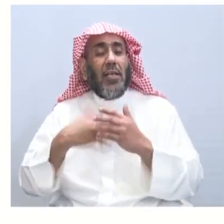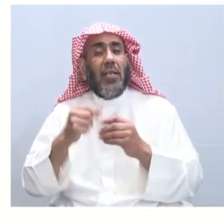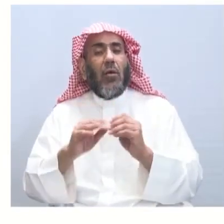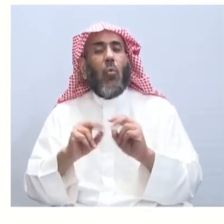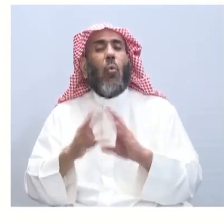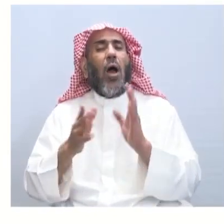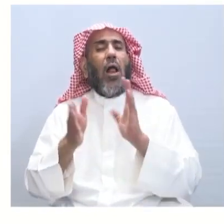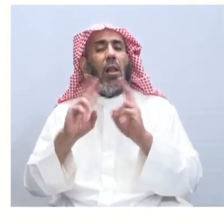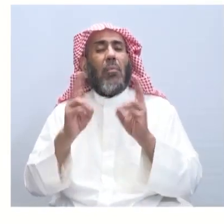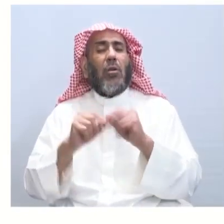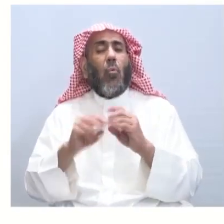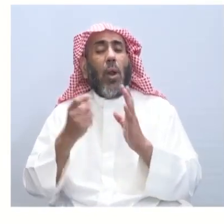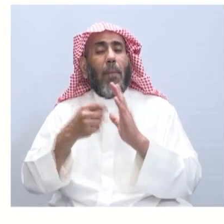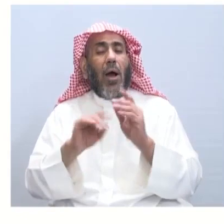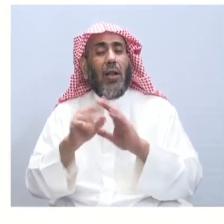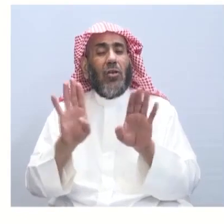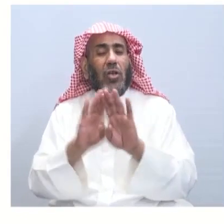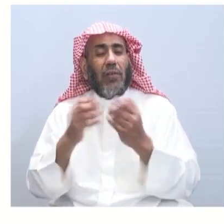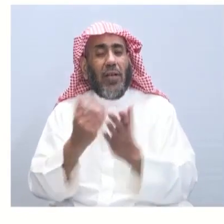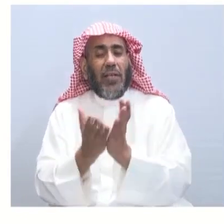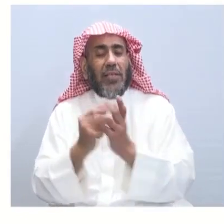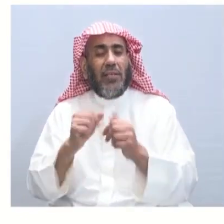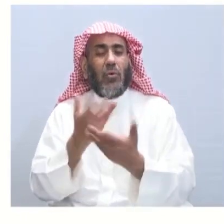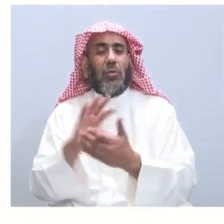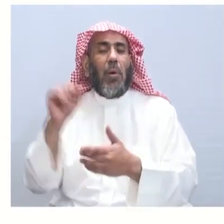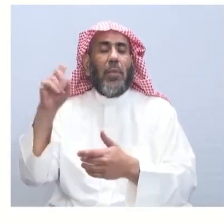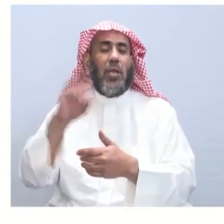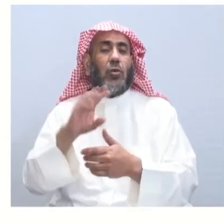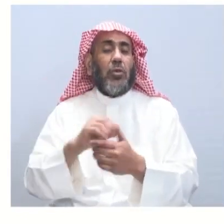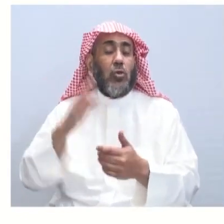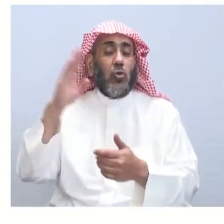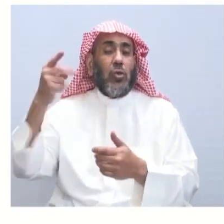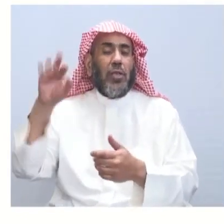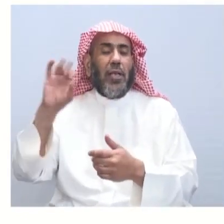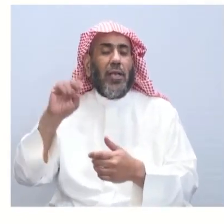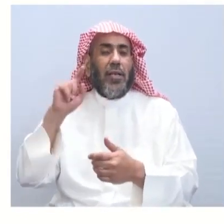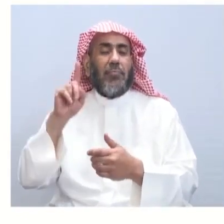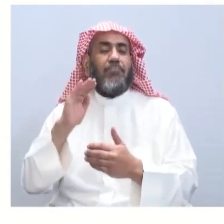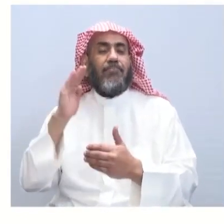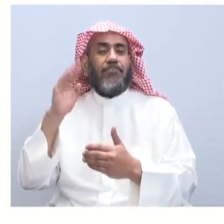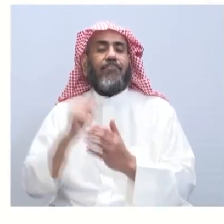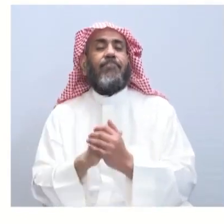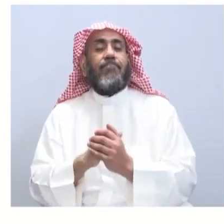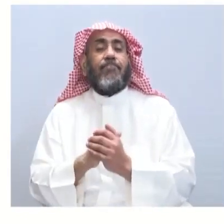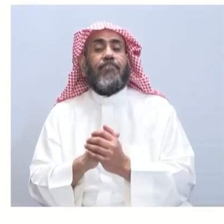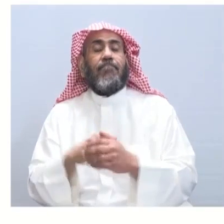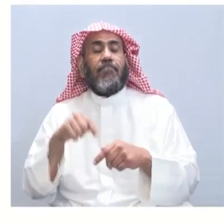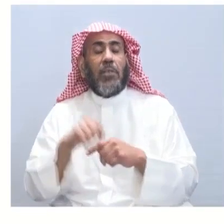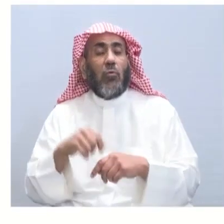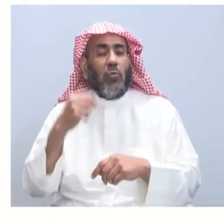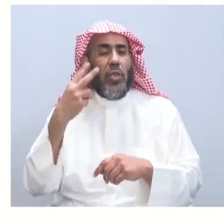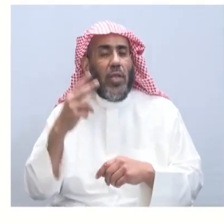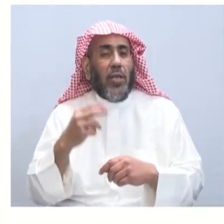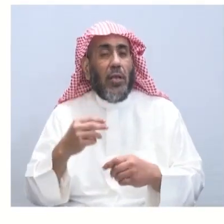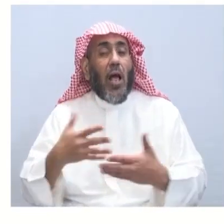والمقاله يشاركني في تقديمي هذا الدرس في لغه الاشاره الاستاذ محمد القبيشي نحن في الوحده الثانيه